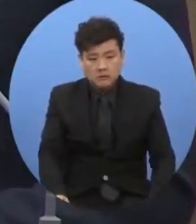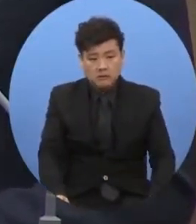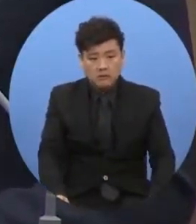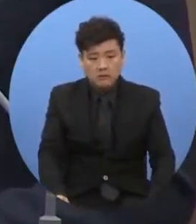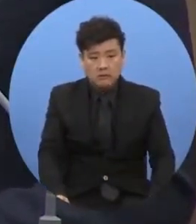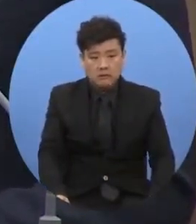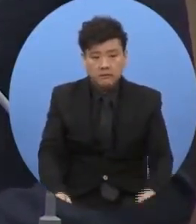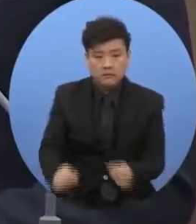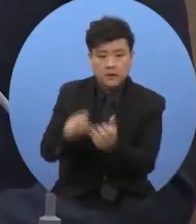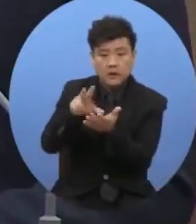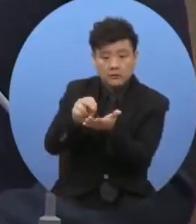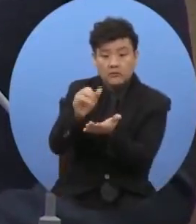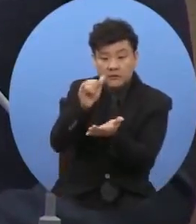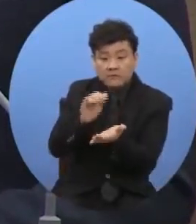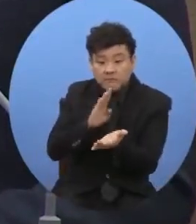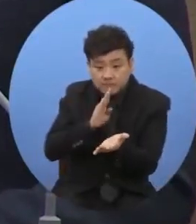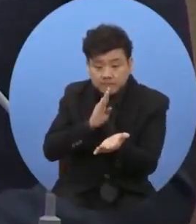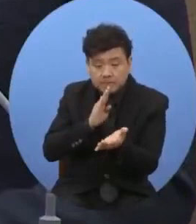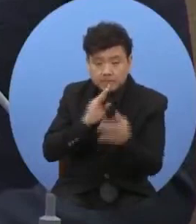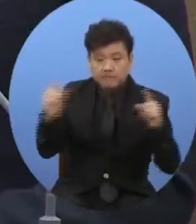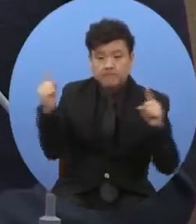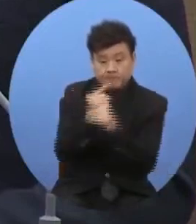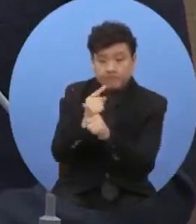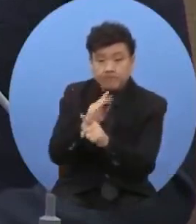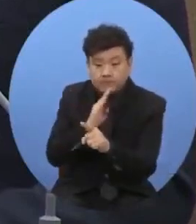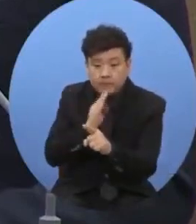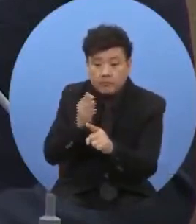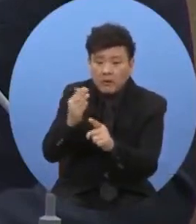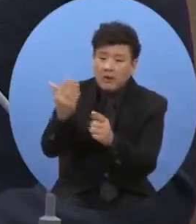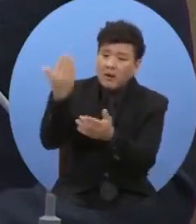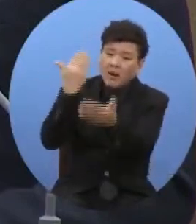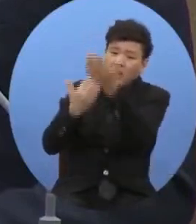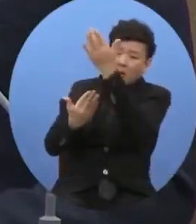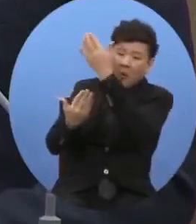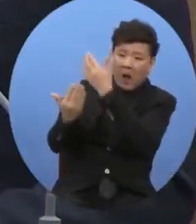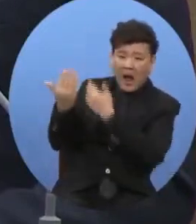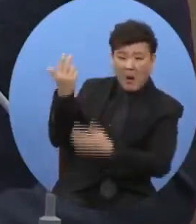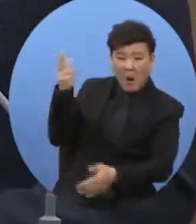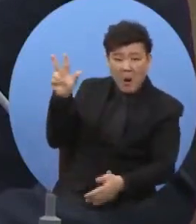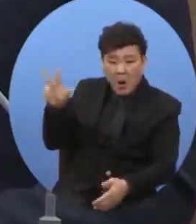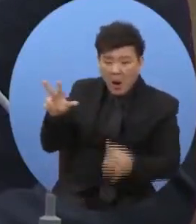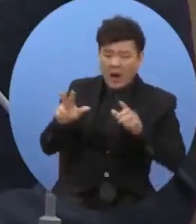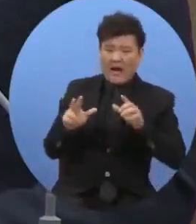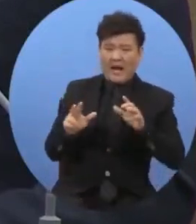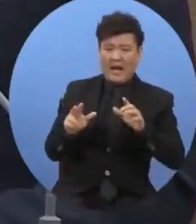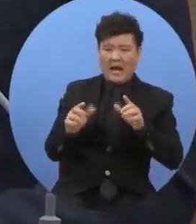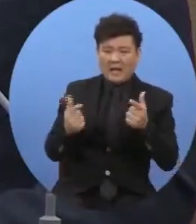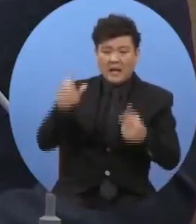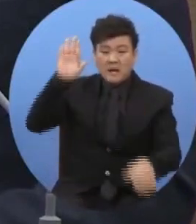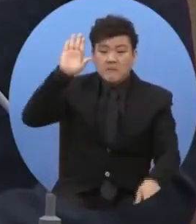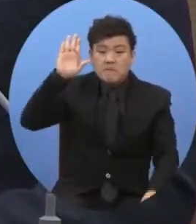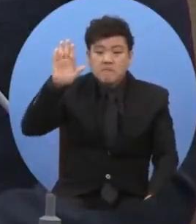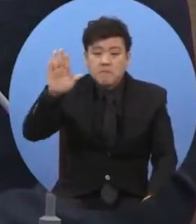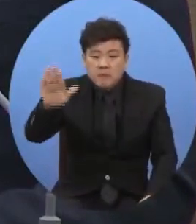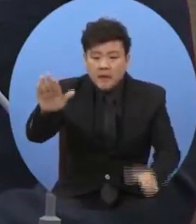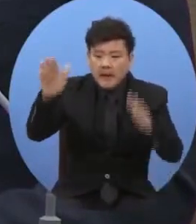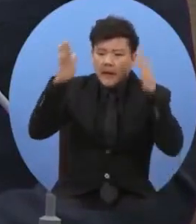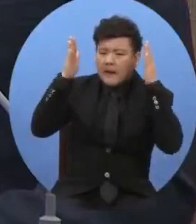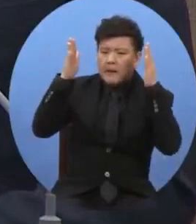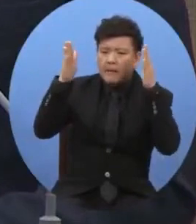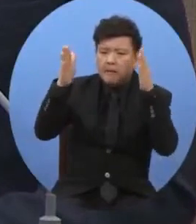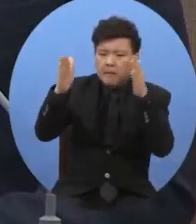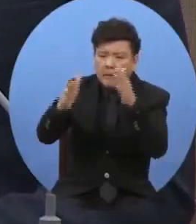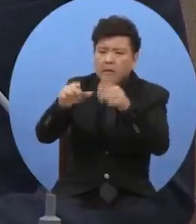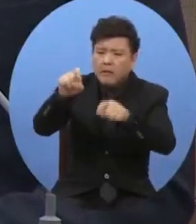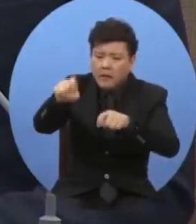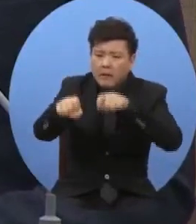자, 문제가 있는 거잖아요. 보완을 해야 되는데, 과거로 돌아가는 방식으로 하지 않고 미래로 나가면서